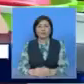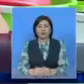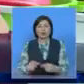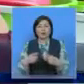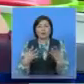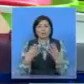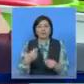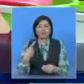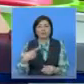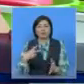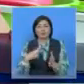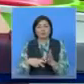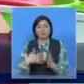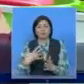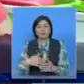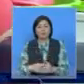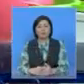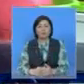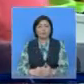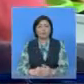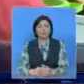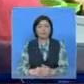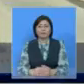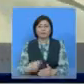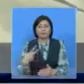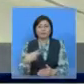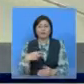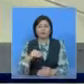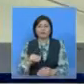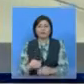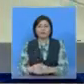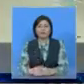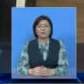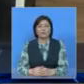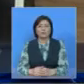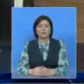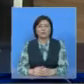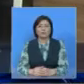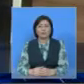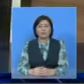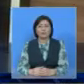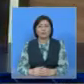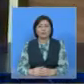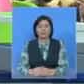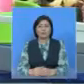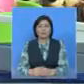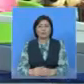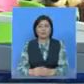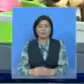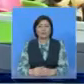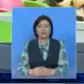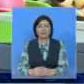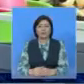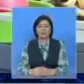Обычно 1850, 1650, по 2000. Жители как, покупают? Вот смотрите, очередь. Прям я уже